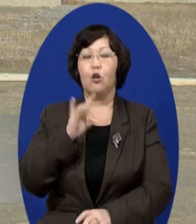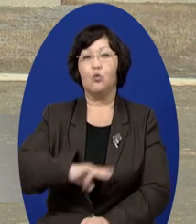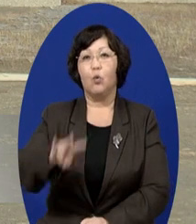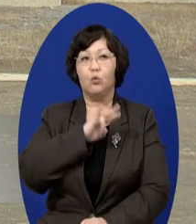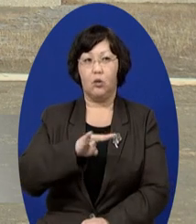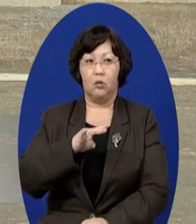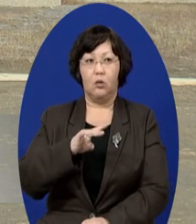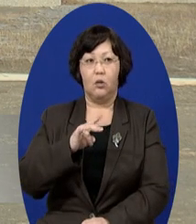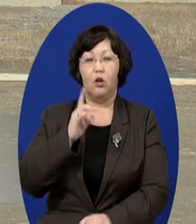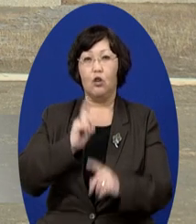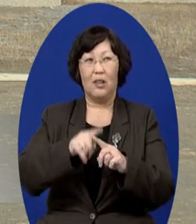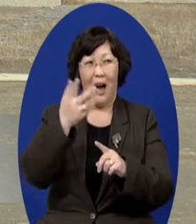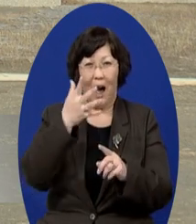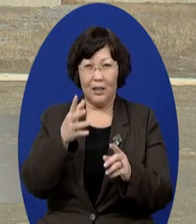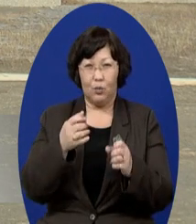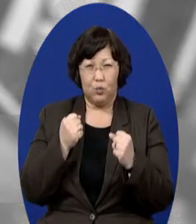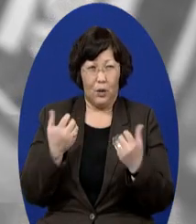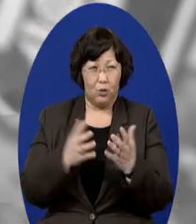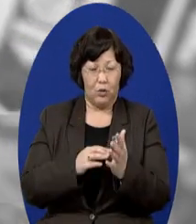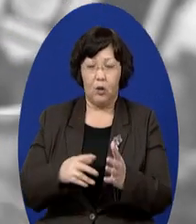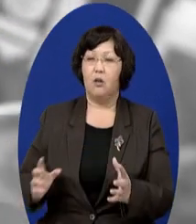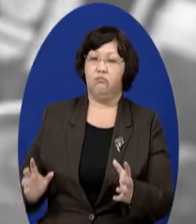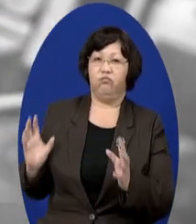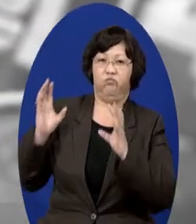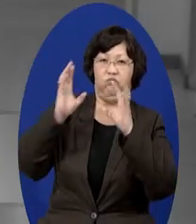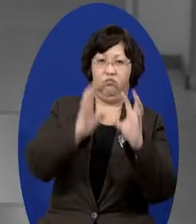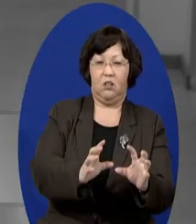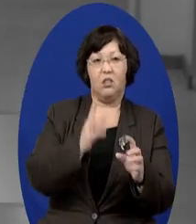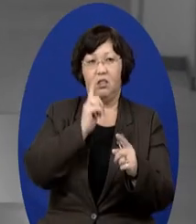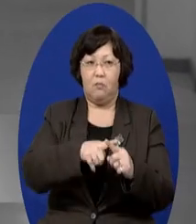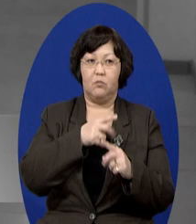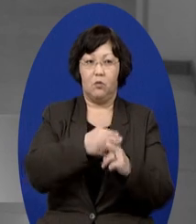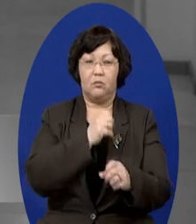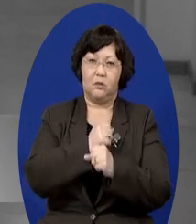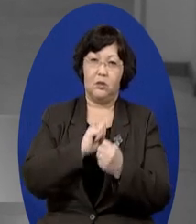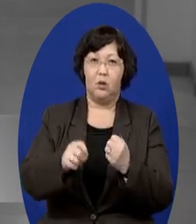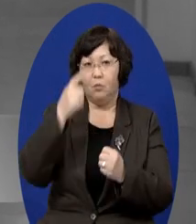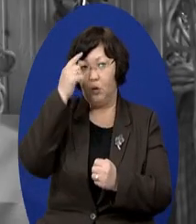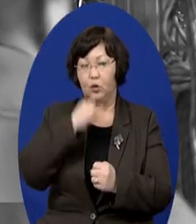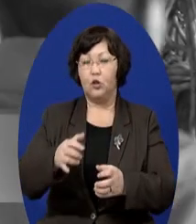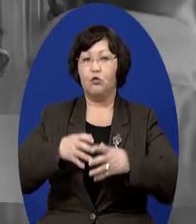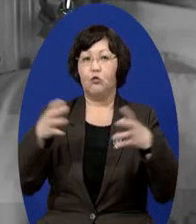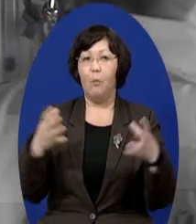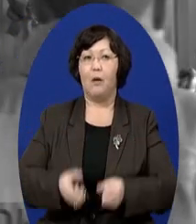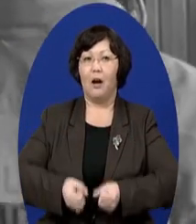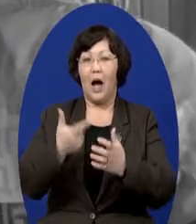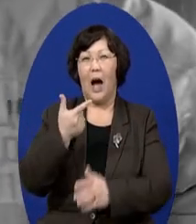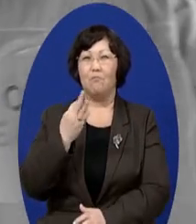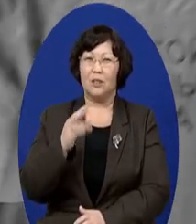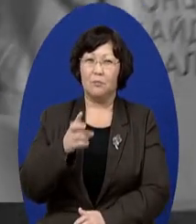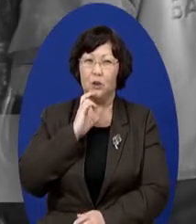нутгийн хүч болцоо хөрөхгүй байгаа газар одоо хүч нэмэгдүүлж ажиллах мөн бас Монгол улсад бас томоохон тохиолдож байгаа том гамшиг